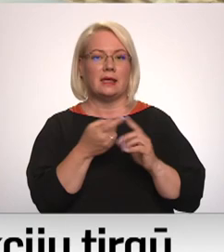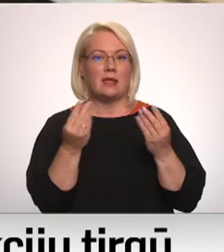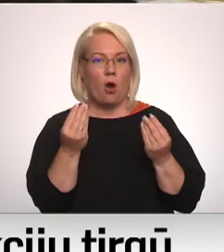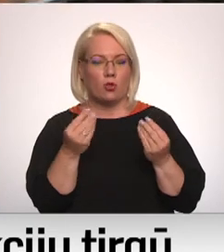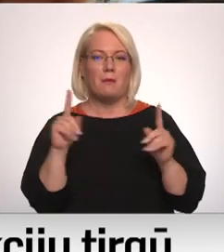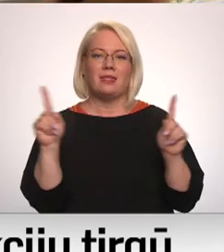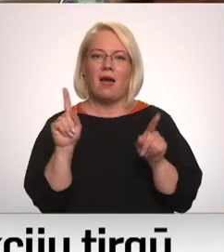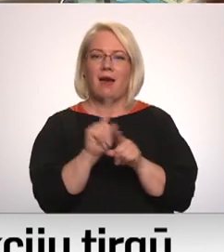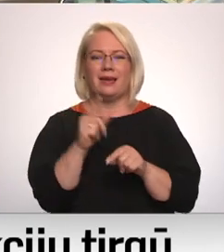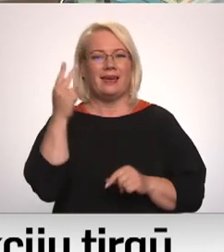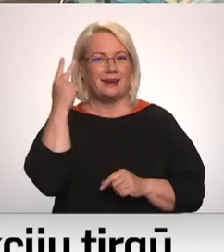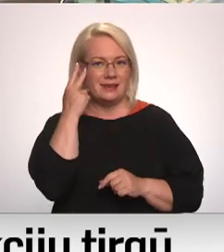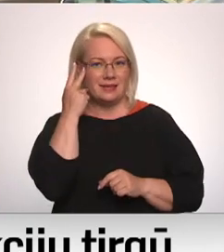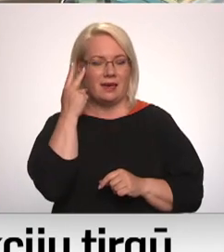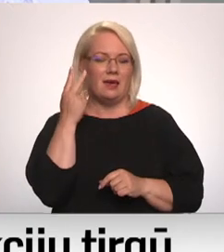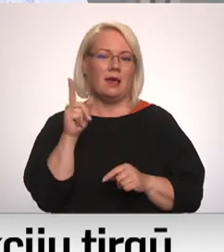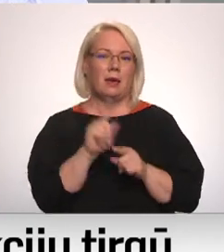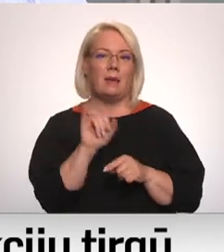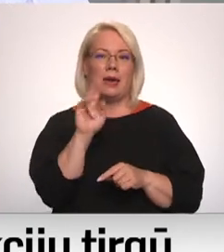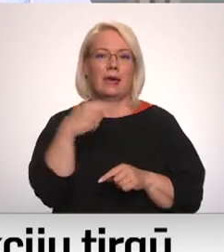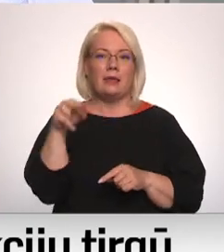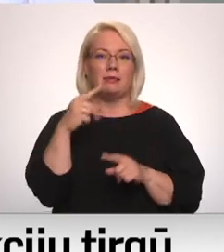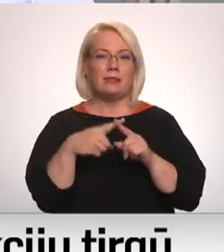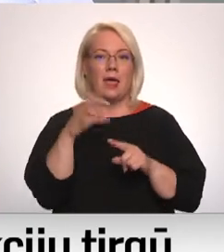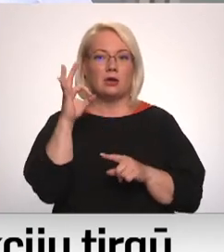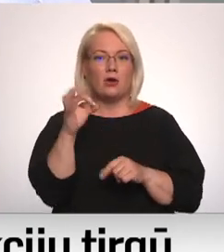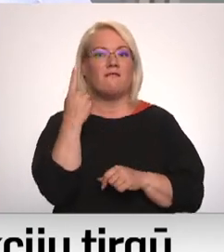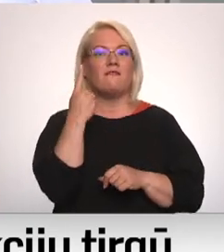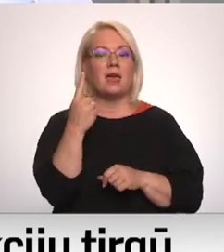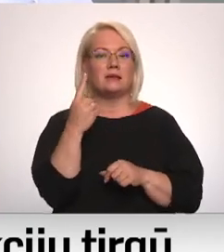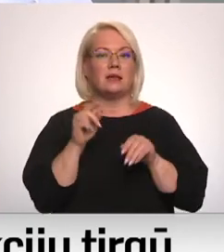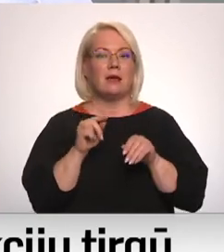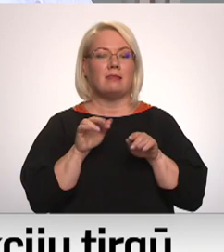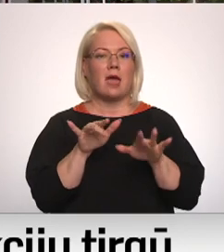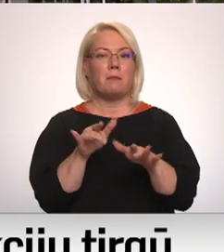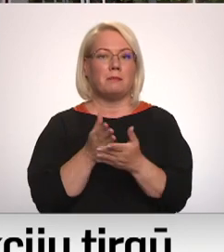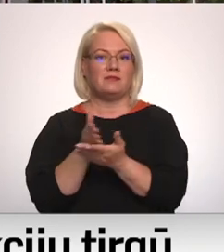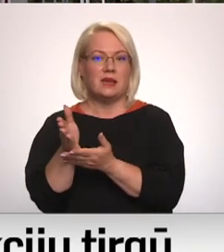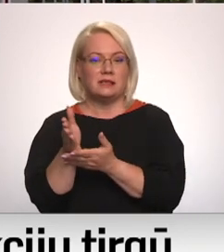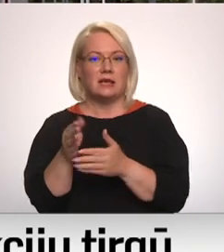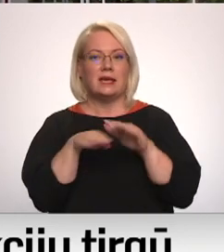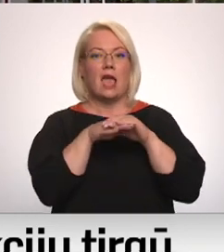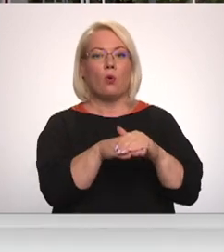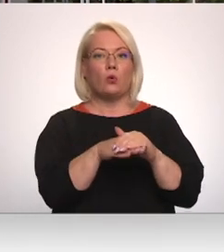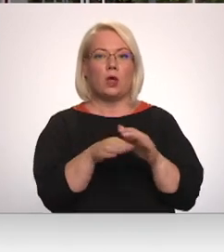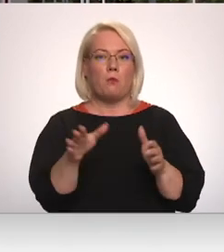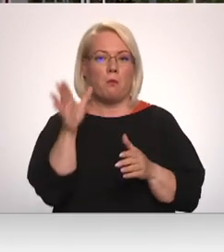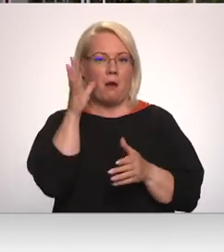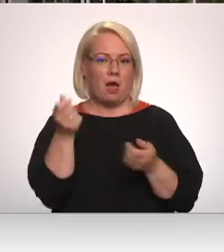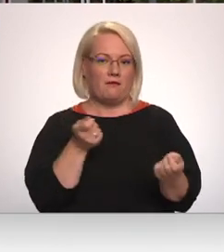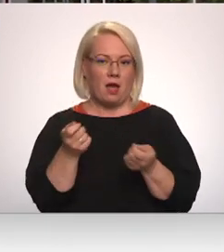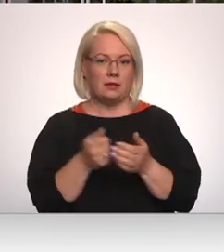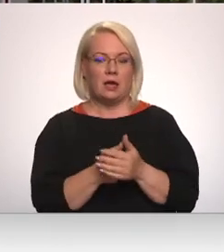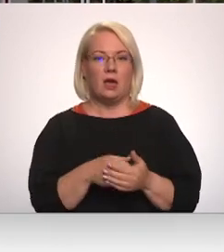ietekmēt naudas piesaisti. Piemēram, indekso ir tikai viens darbības virziens – ieguldījumu pārvalde. Jo koncentrētāks